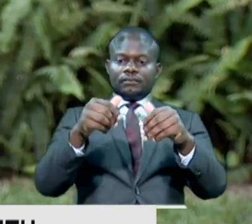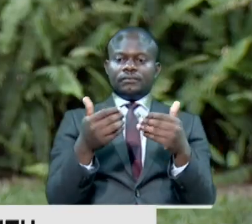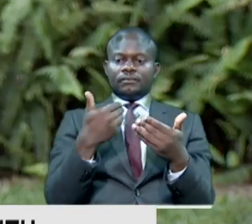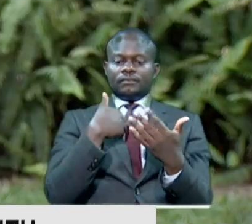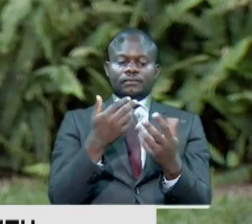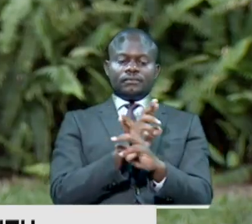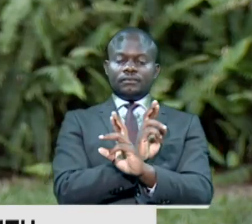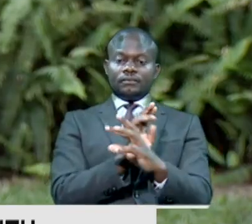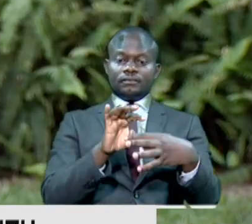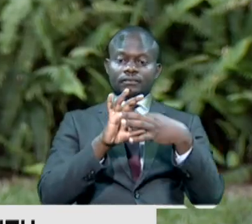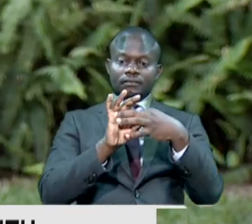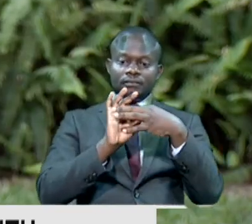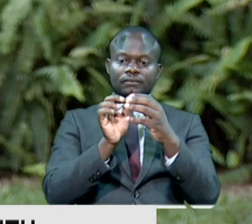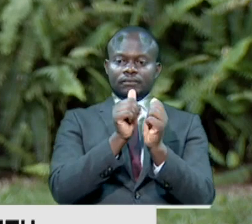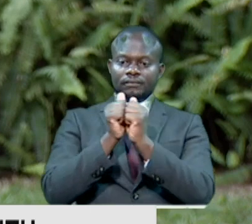isano